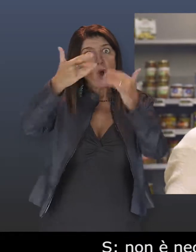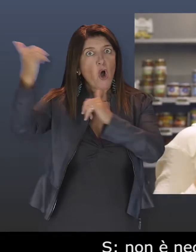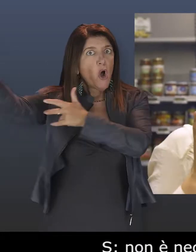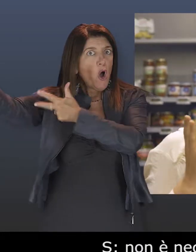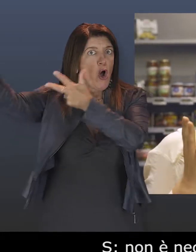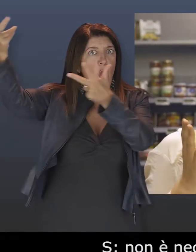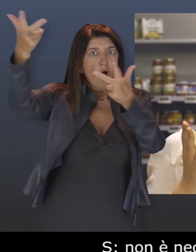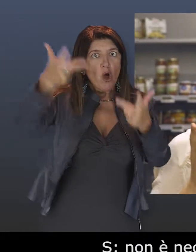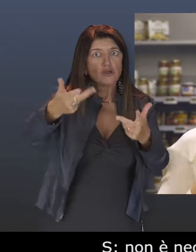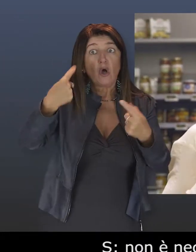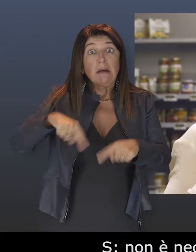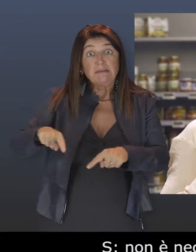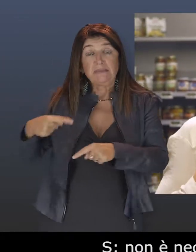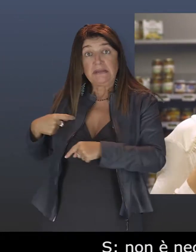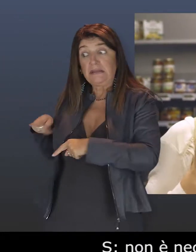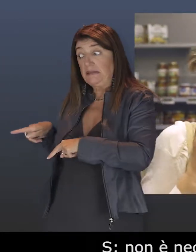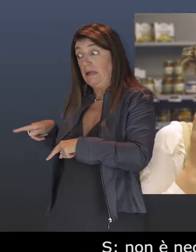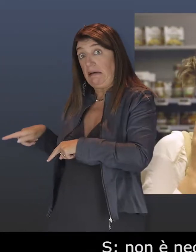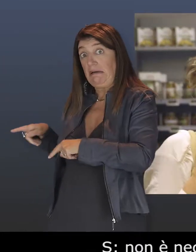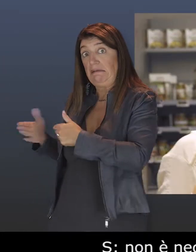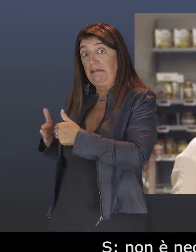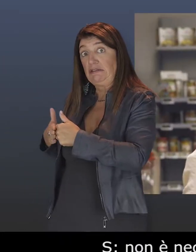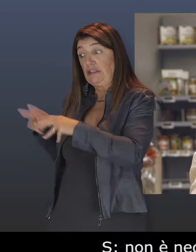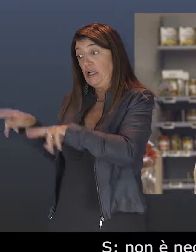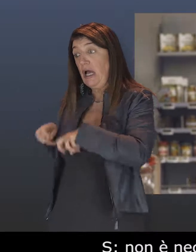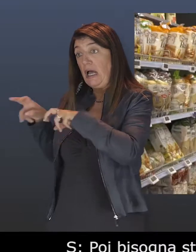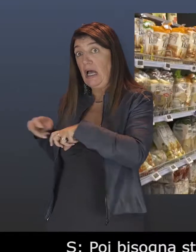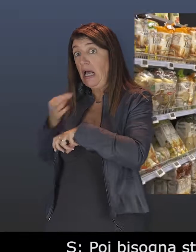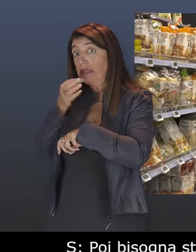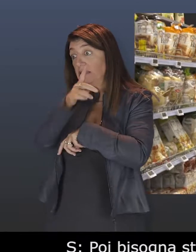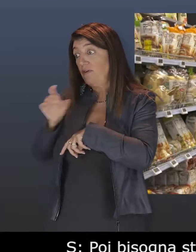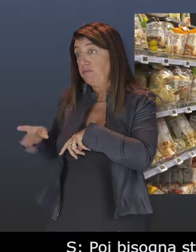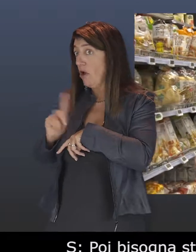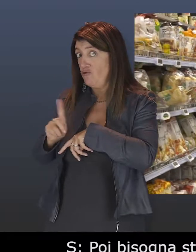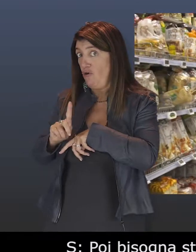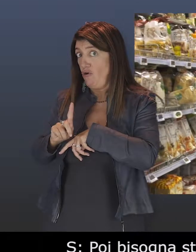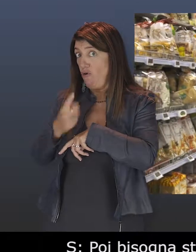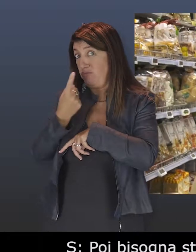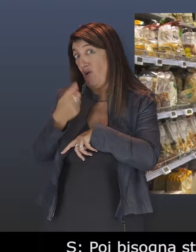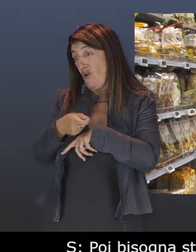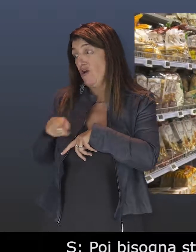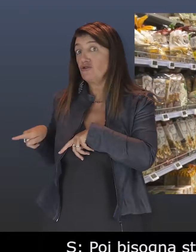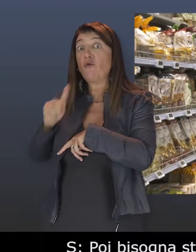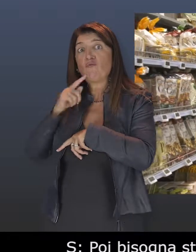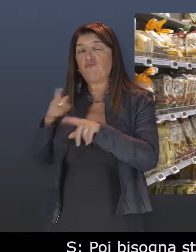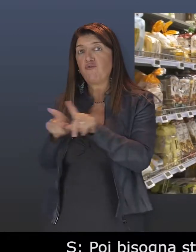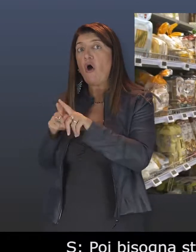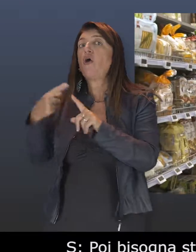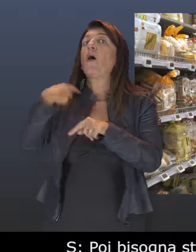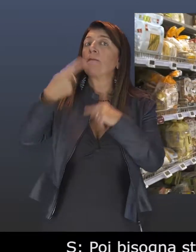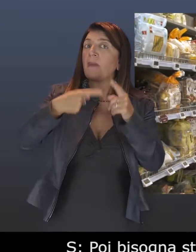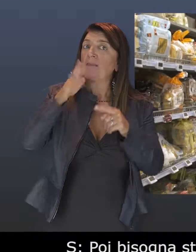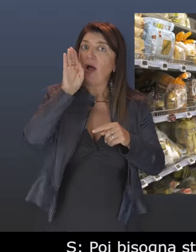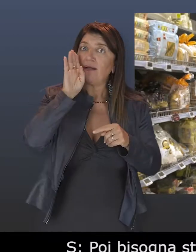di un prodotto non biologico che però è coltivato vicino casa nostra. Poi bisogna stare attenti anche all'etica, perché io per esempio